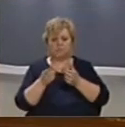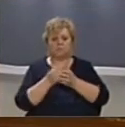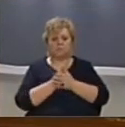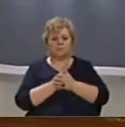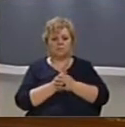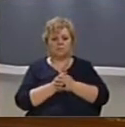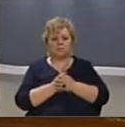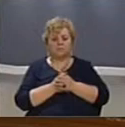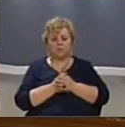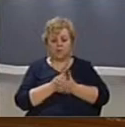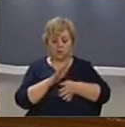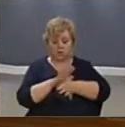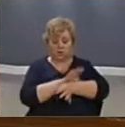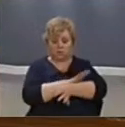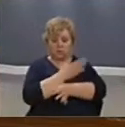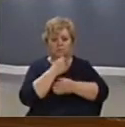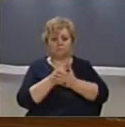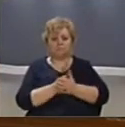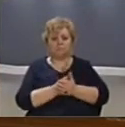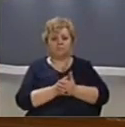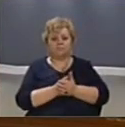thuhet shqetësimeve që janë ngrit,